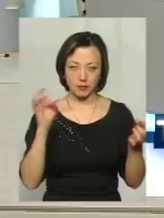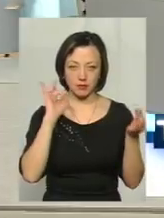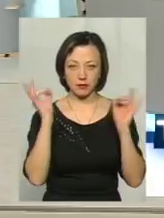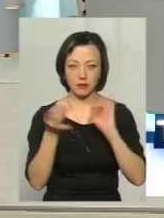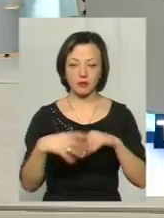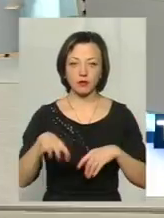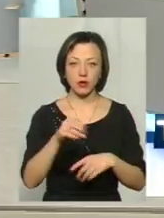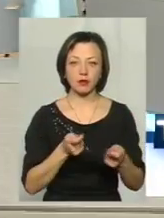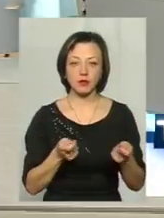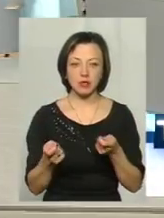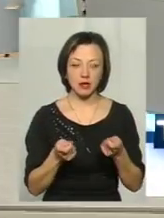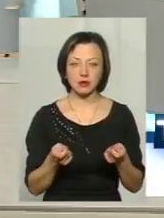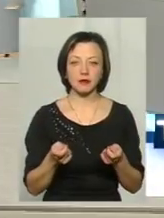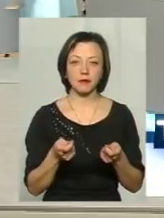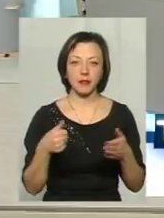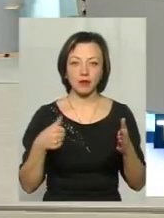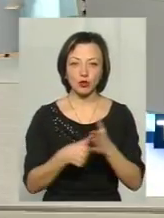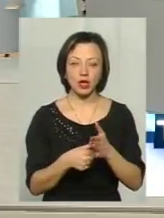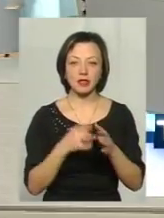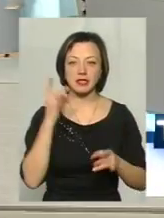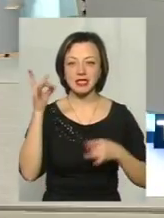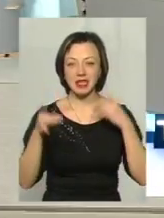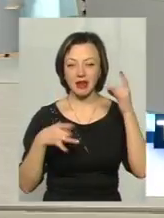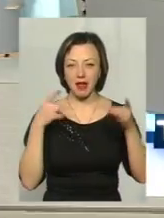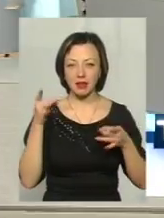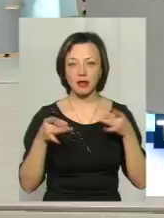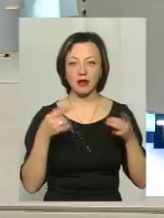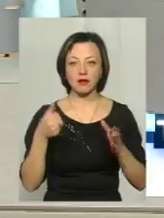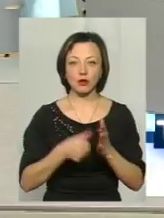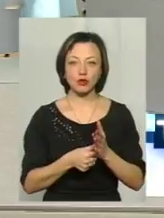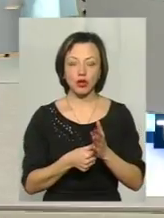обласну адміністрацію. Да, включаються сирени, включаються